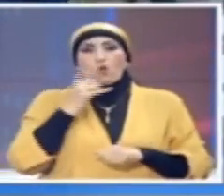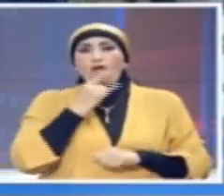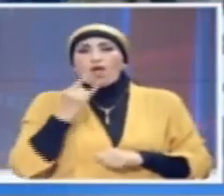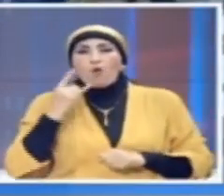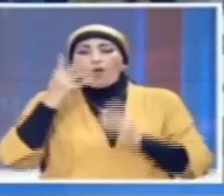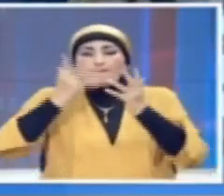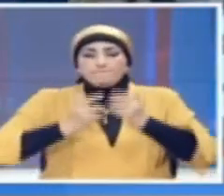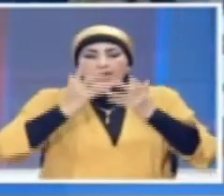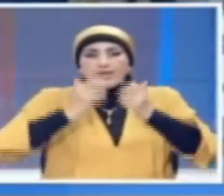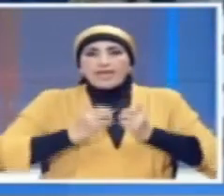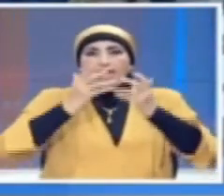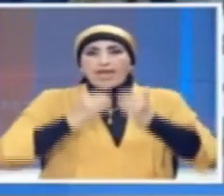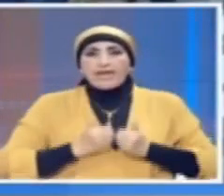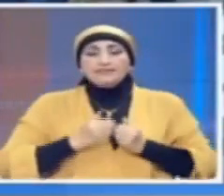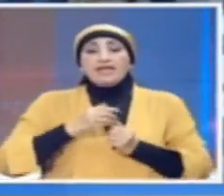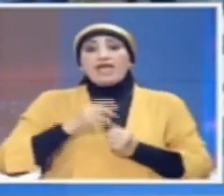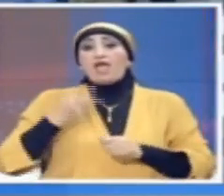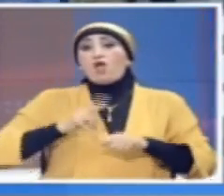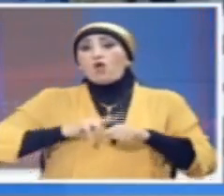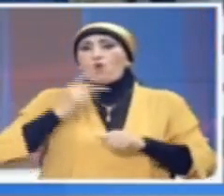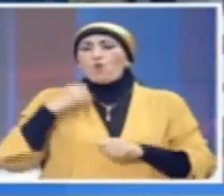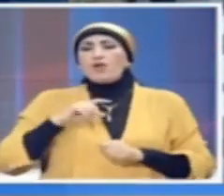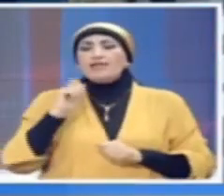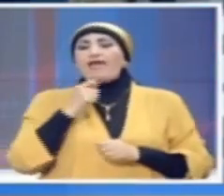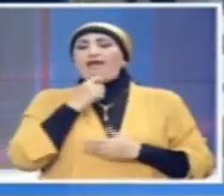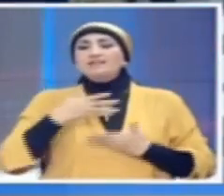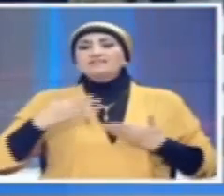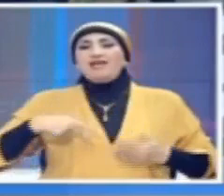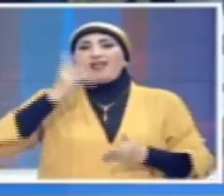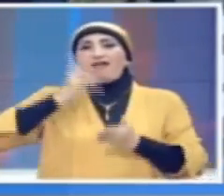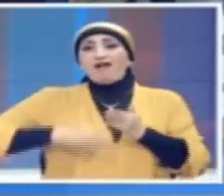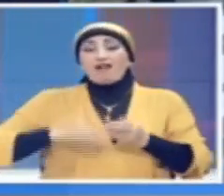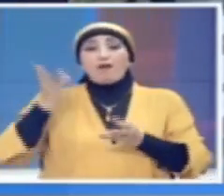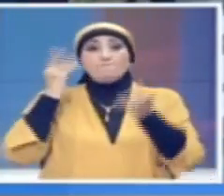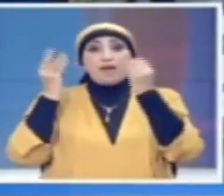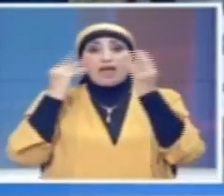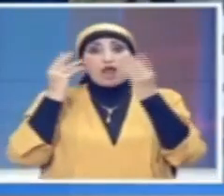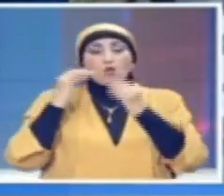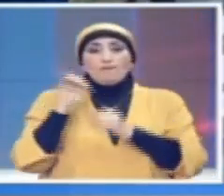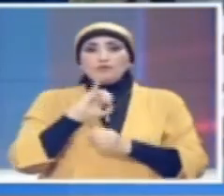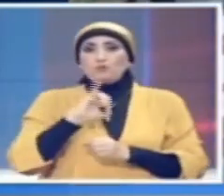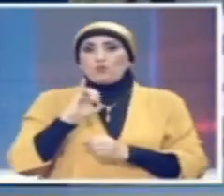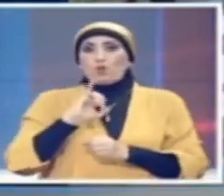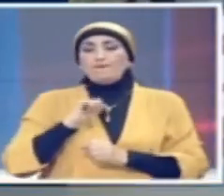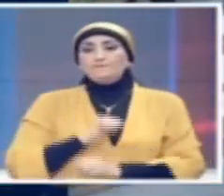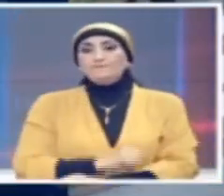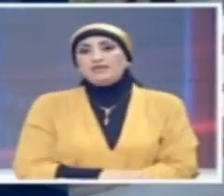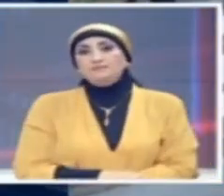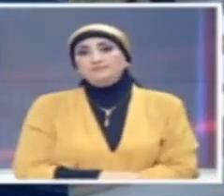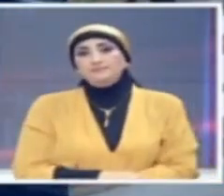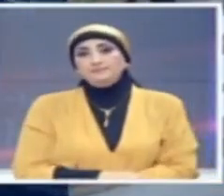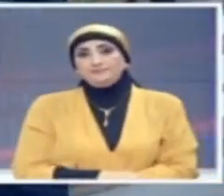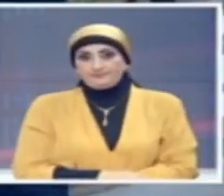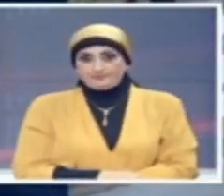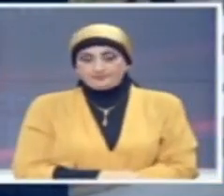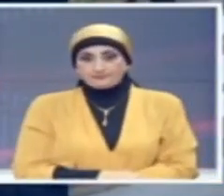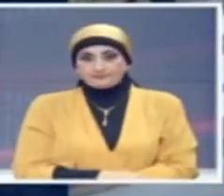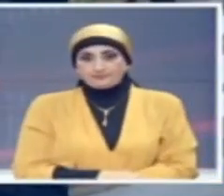بيانات تساهم في تيسير اتخاذ القرارات بناء على معلومات دقيقة ومؤمنة.